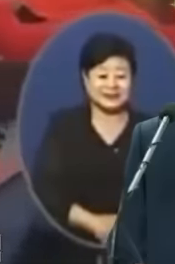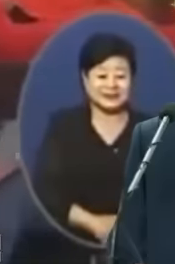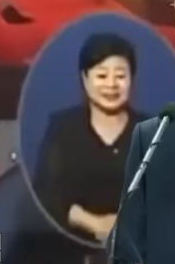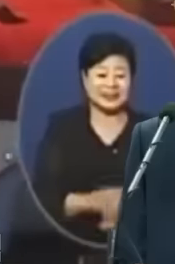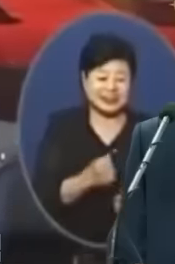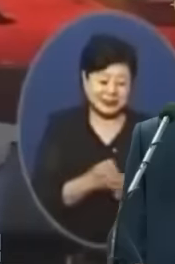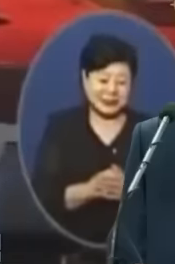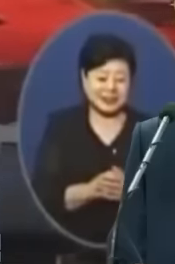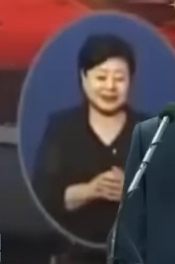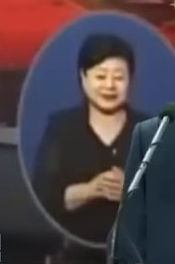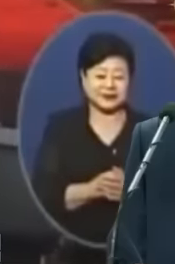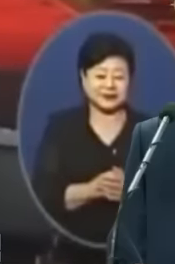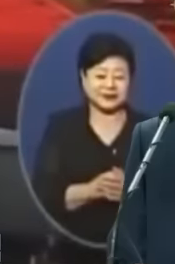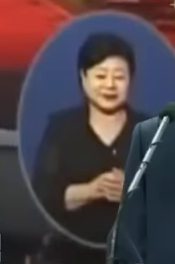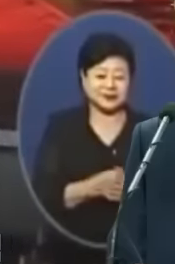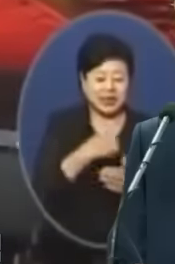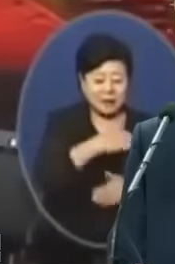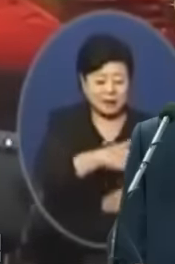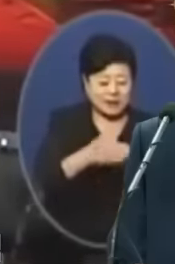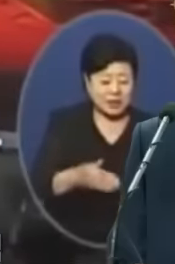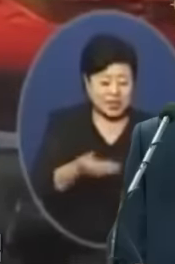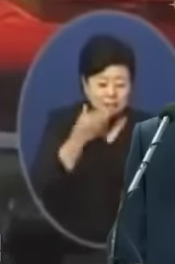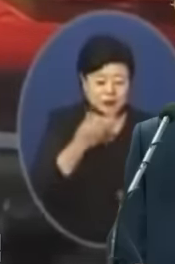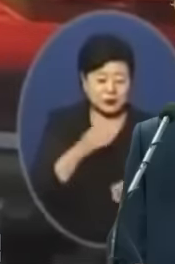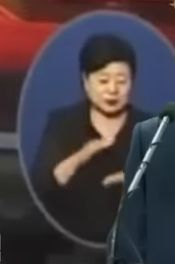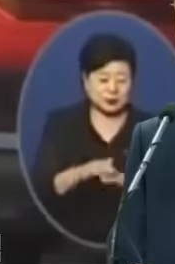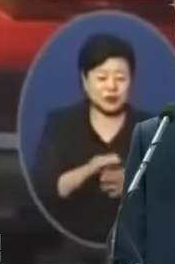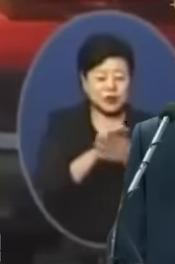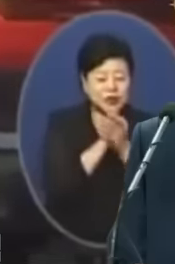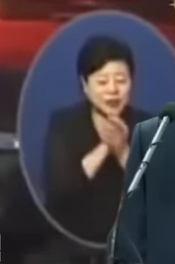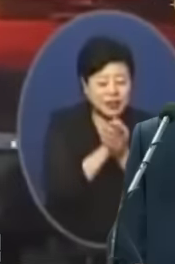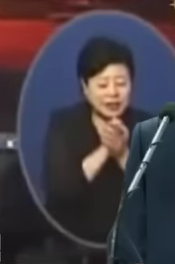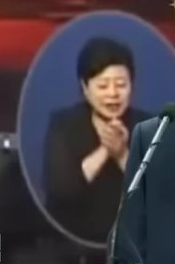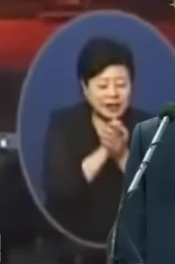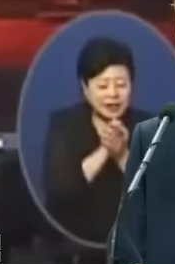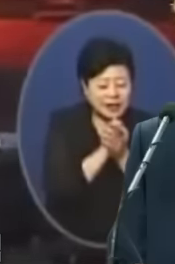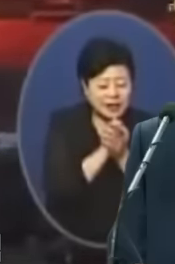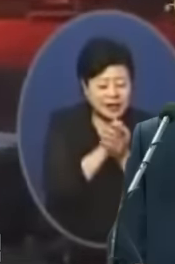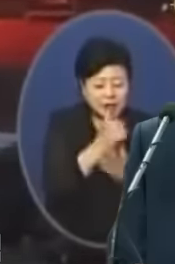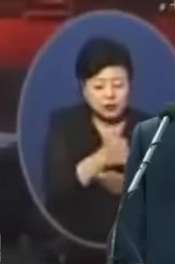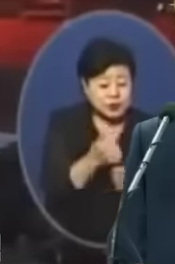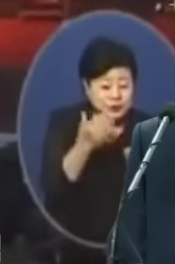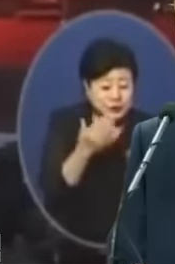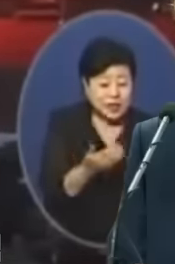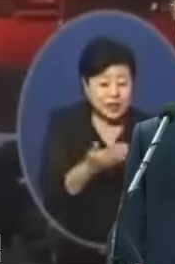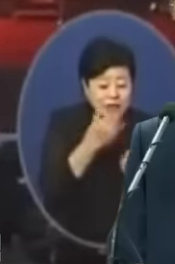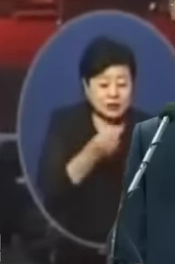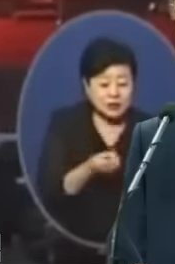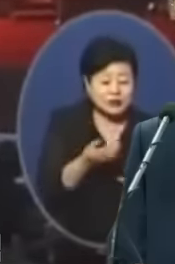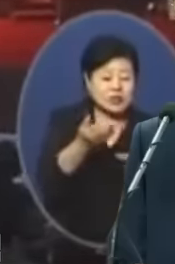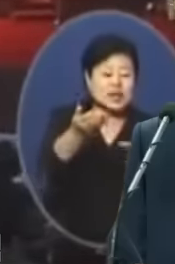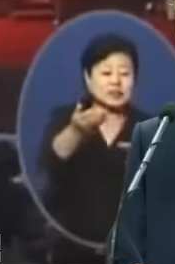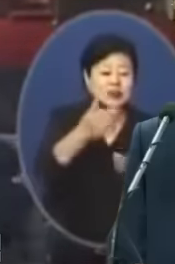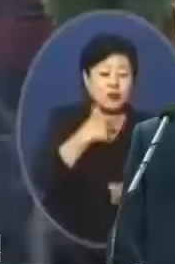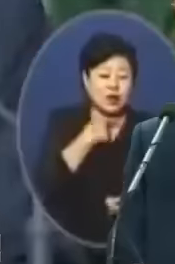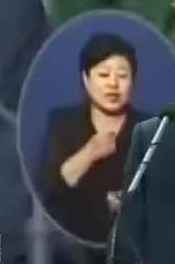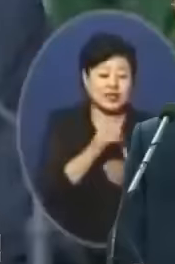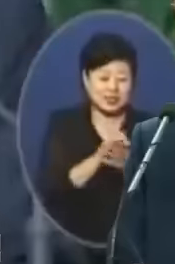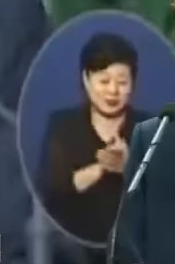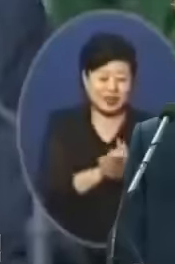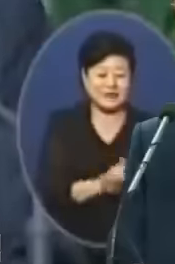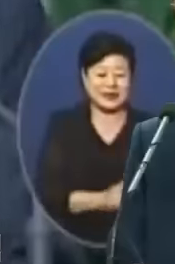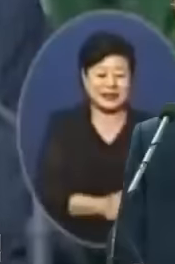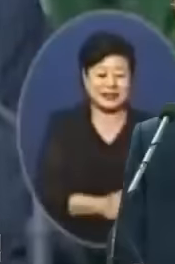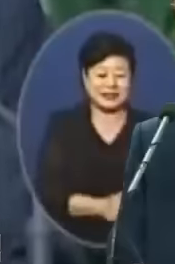그러므로 여러분, 우리가 밥상이나 음식을 두고서 기도하는 것은 주님께 축사를 해 주시기를 원해서 기도하는